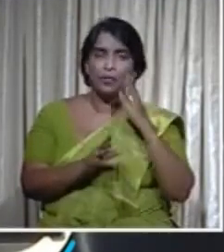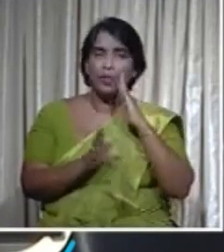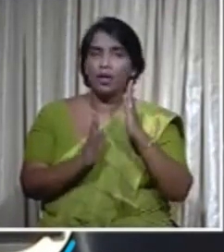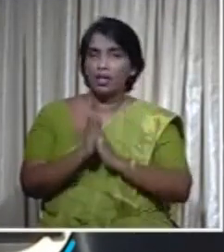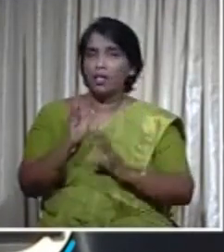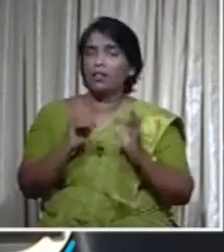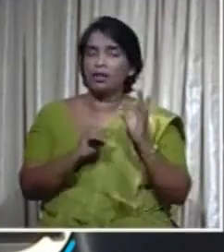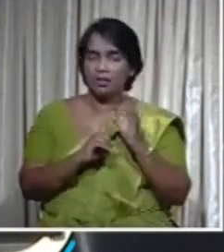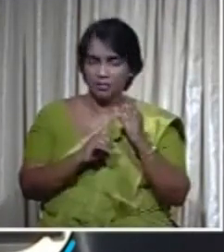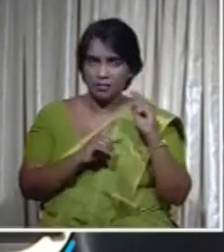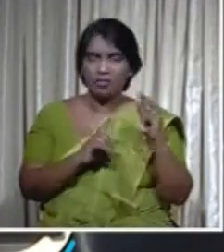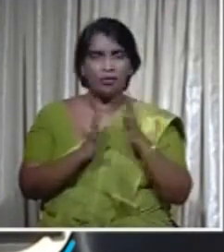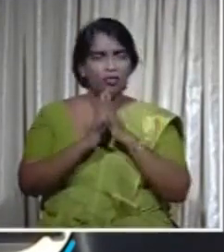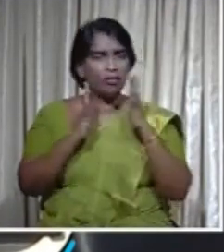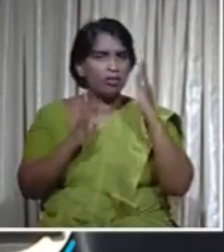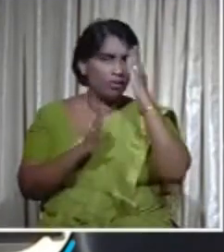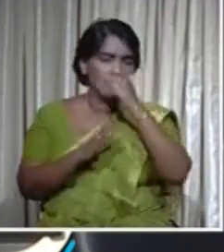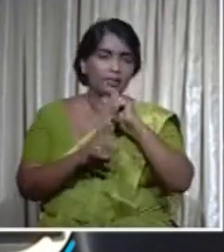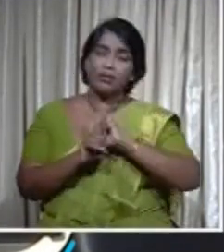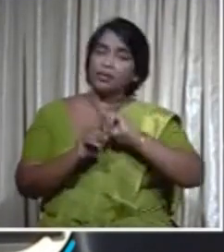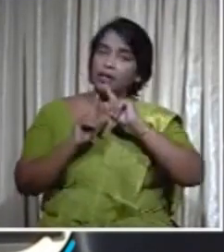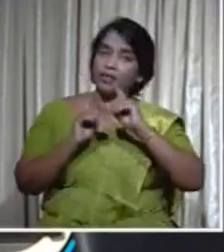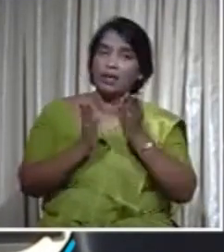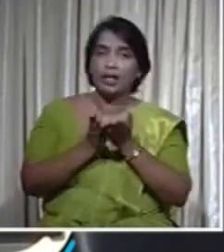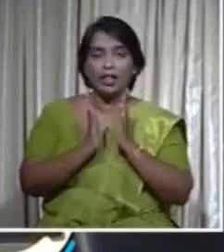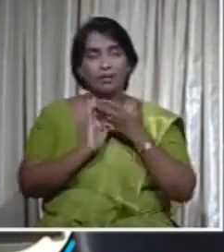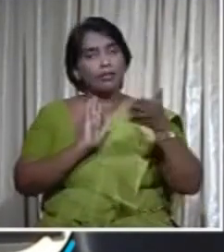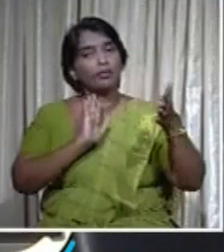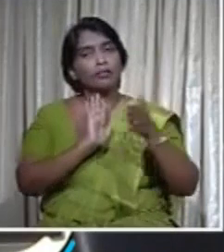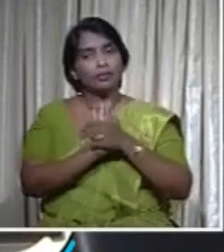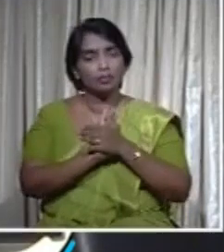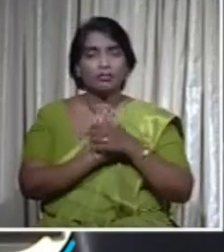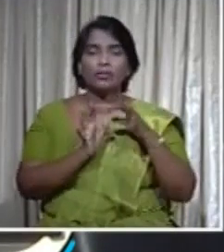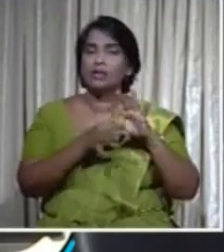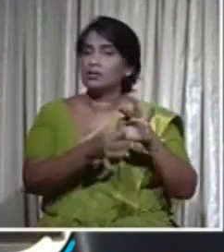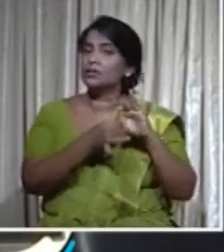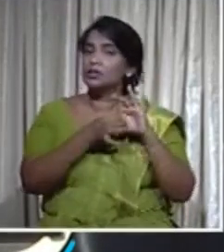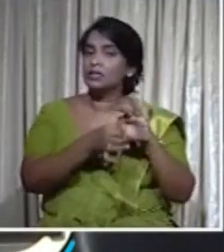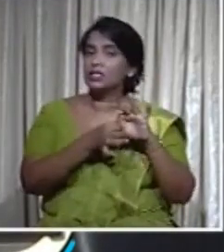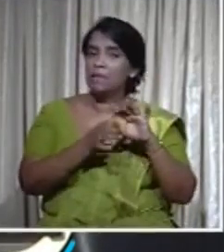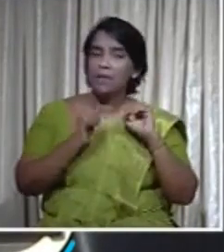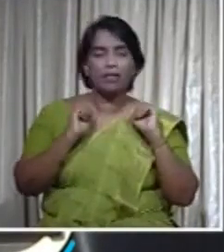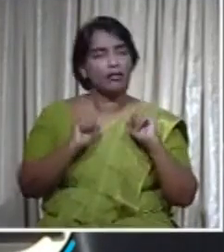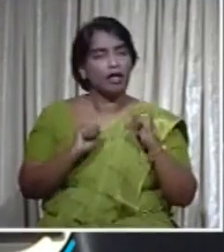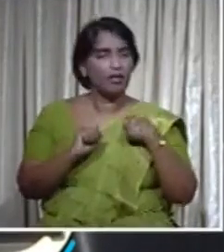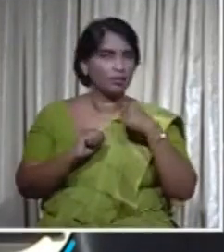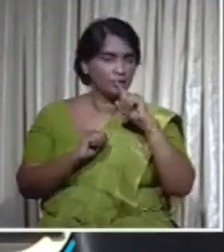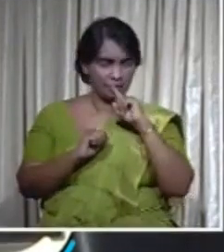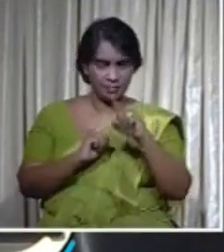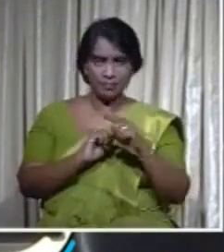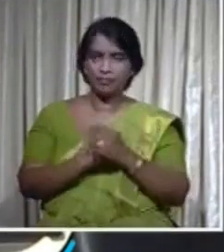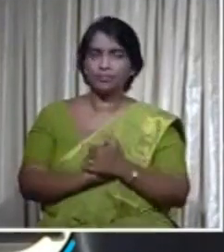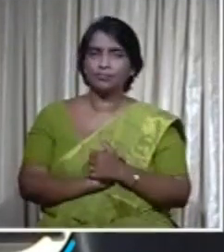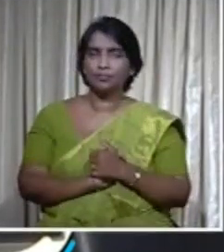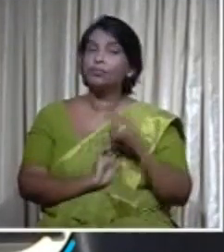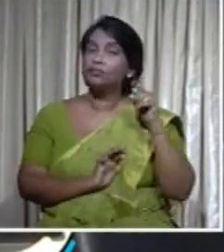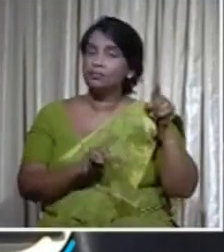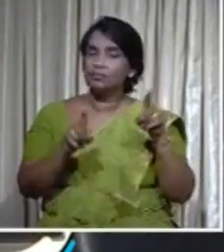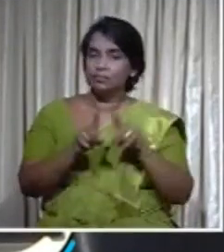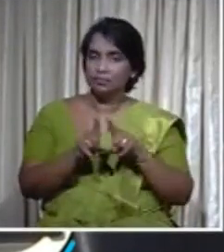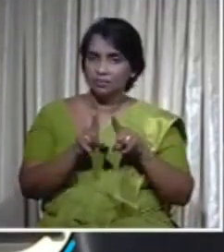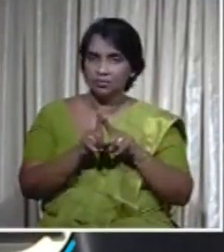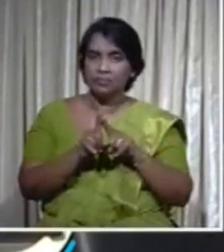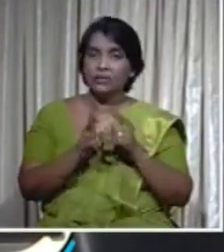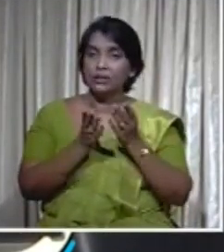மிக அழகாக சொன்னார்கள், இந்தியாவோடு எங்களுடைய உறவு எப்படி இருக்க வேண்டும் என்று. அந்த வகையிலே இந்தியாவோடு